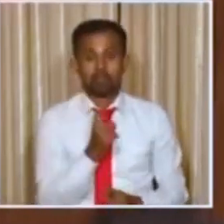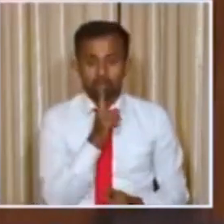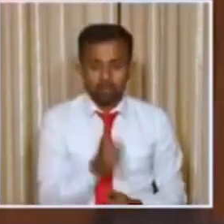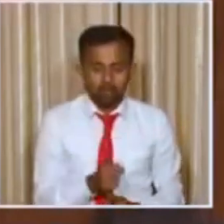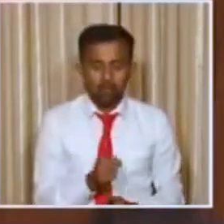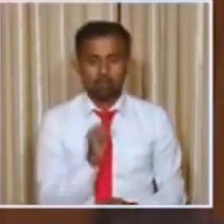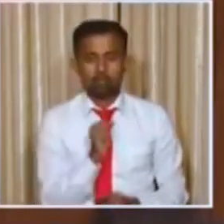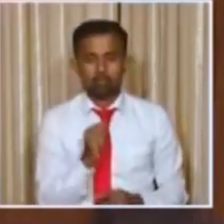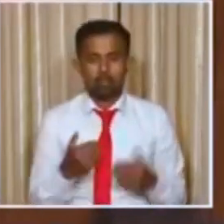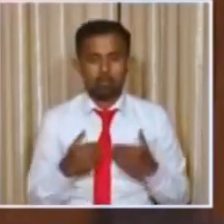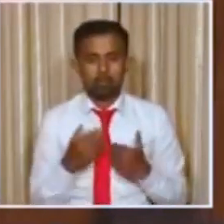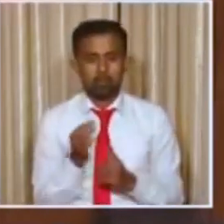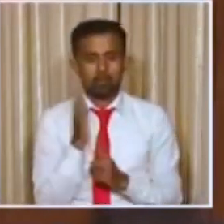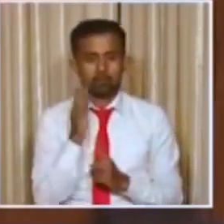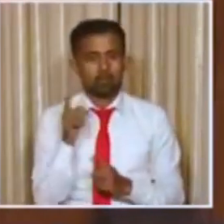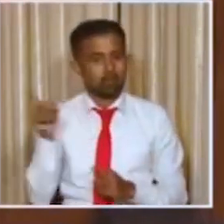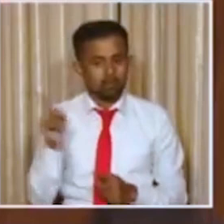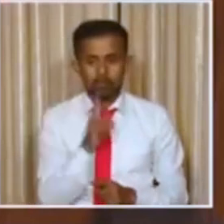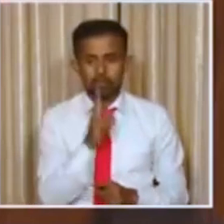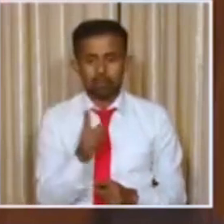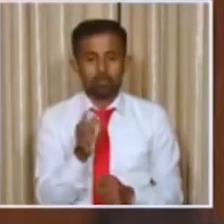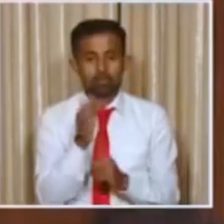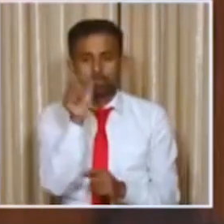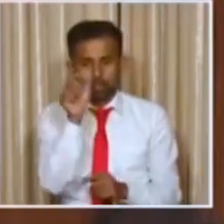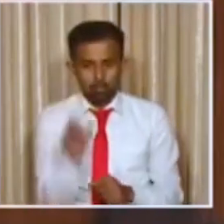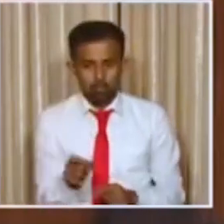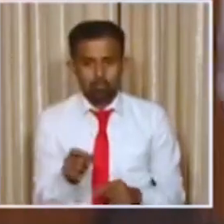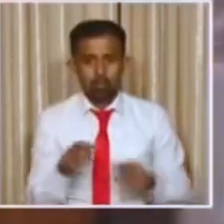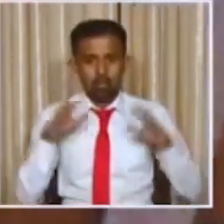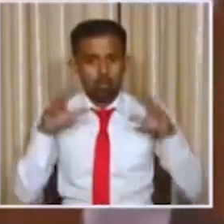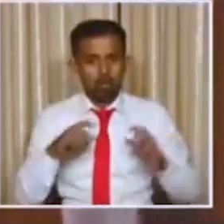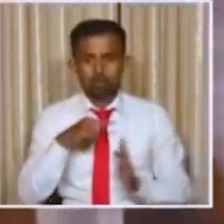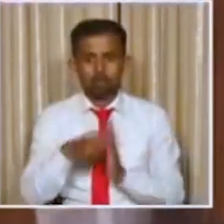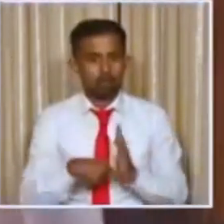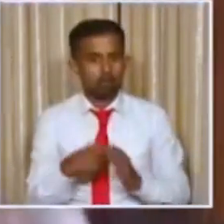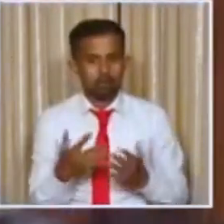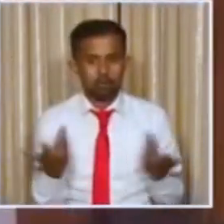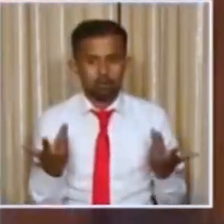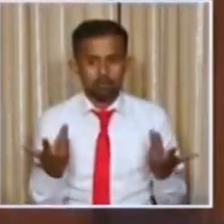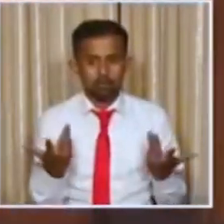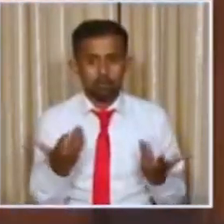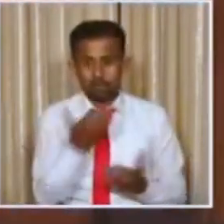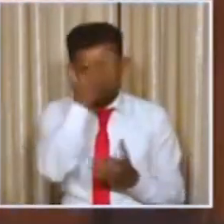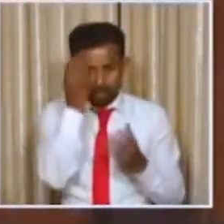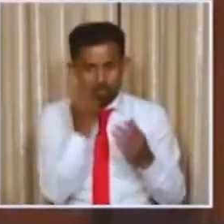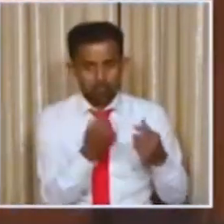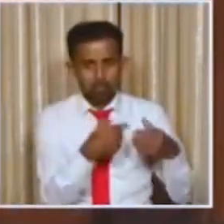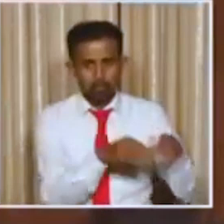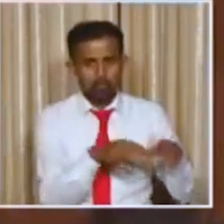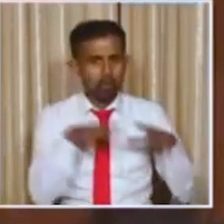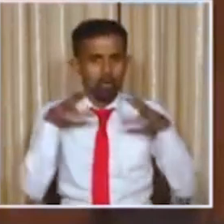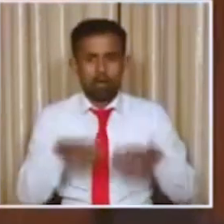மட்டுமல்ல, இந்த நாடு ஒரு இன மக்களுக்கு சொந்தமான நாடு மட்டுமல்ல, இந்த நாட்டிலே எங்களுடைய உரிமை தமிழ் மக்களுடைய அரசியல் உரிமையானது எங்களுக்கு உறுத்தான ஒரு